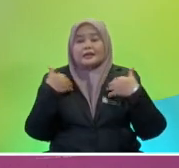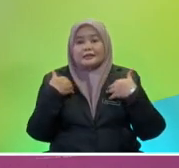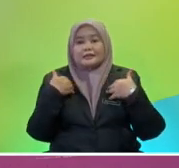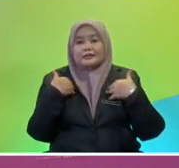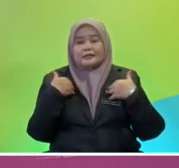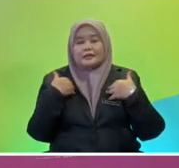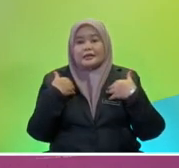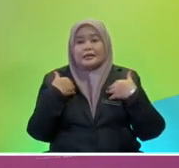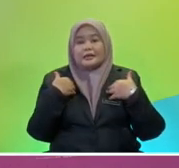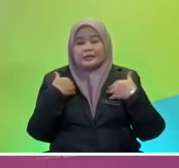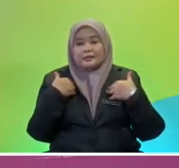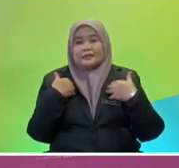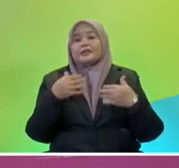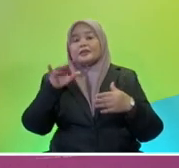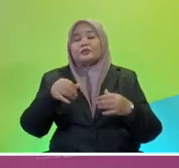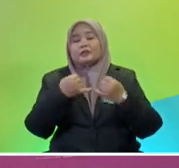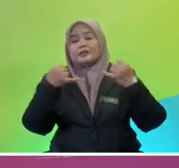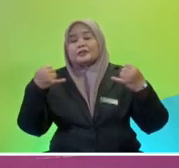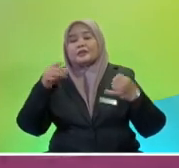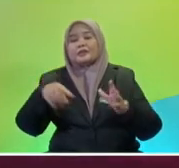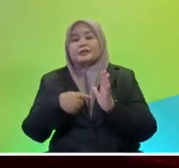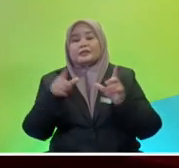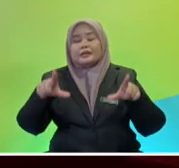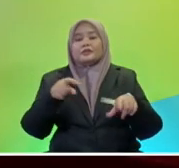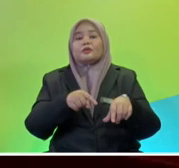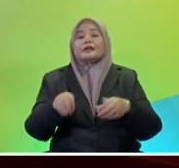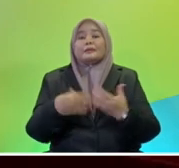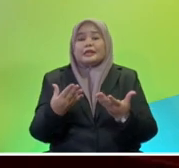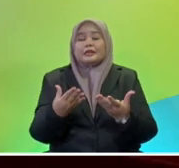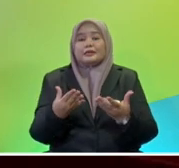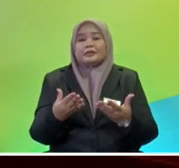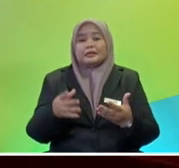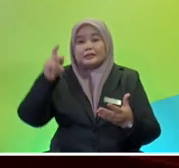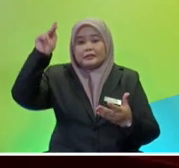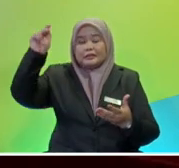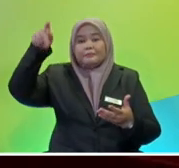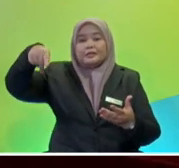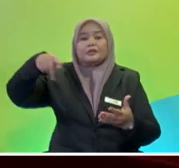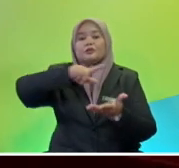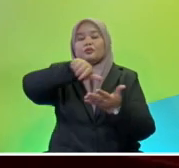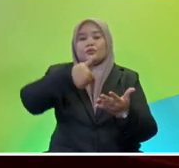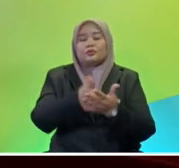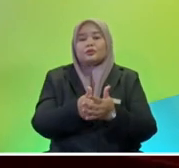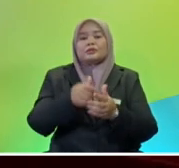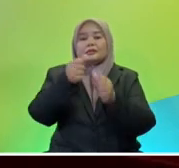kriteria diletakkan di situ Bagaimana untuk menentukan tipe keseluruhan untuk pendidikan Islam